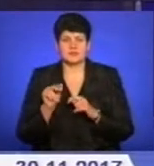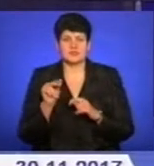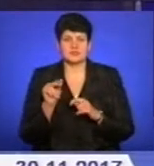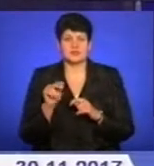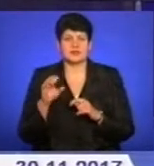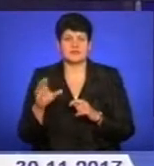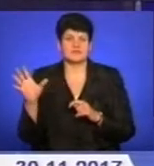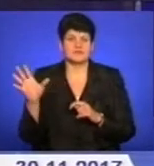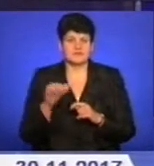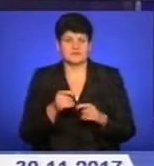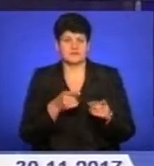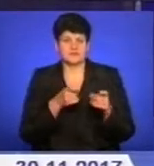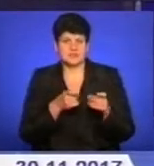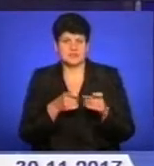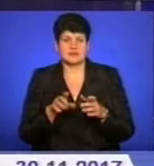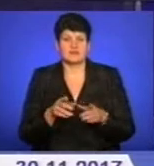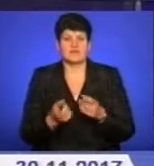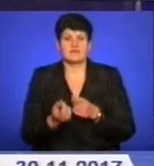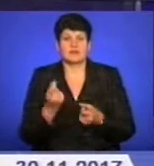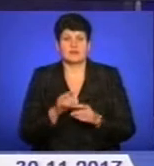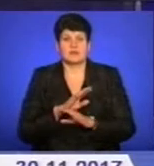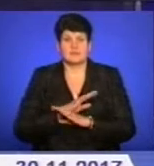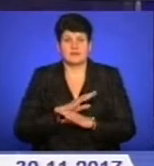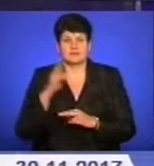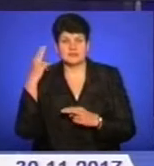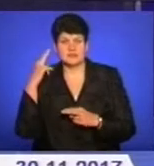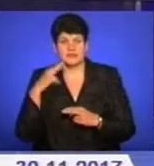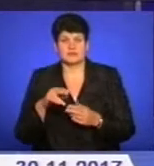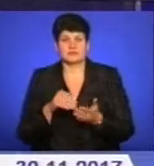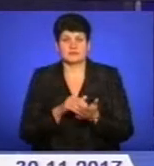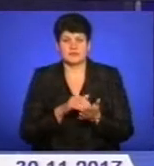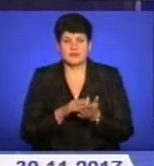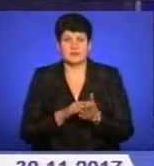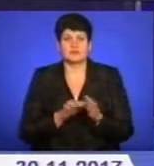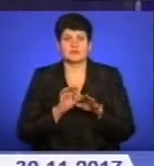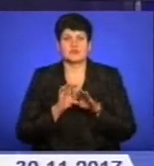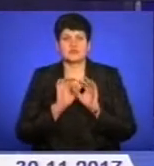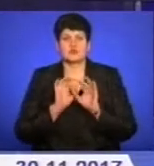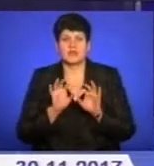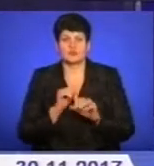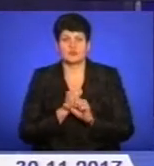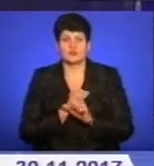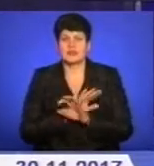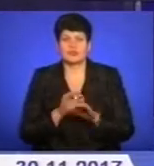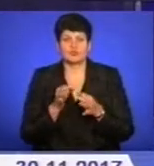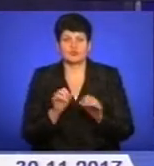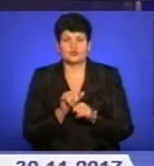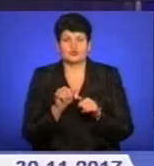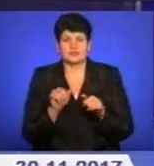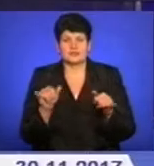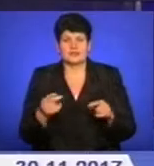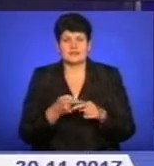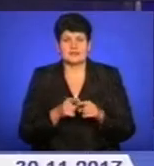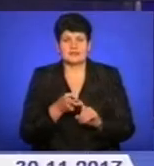всіх відстріляних та виявлених мертвими диких кабанів, а також провести роз'яснювальну роботу щодо недопущення поширення даної інфекції